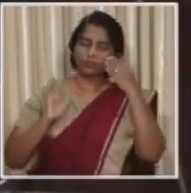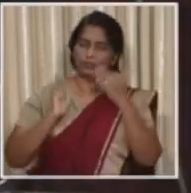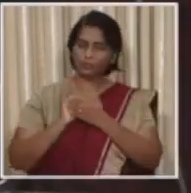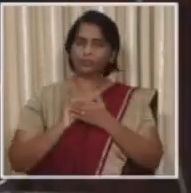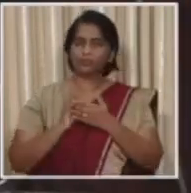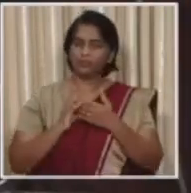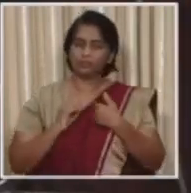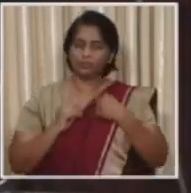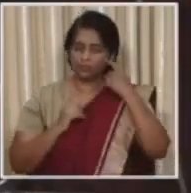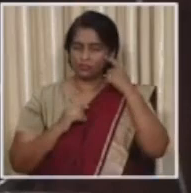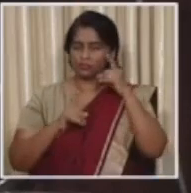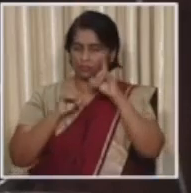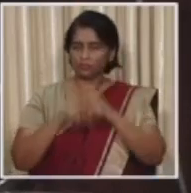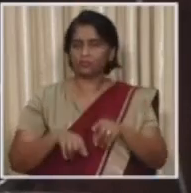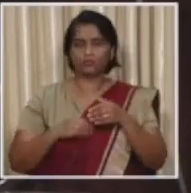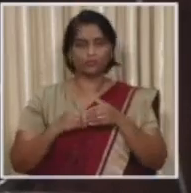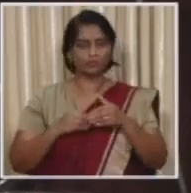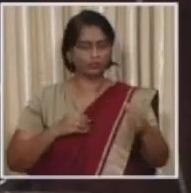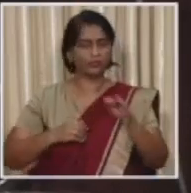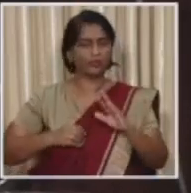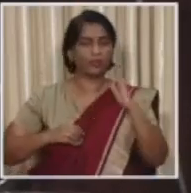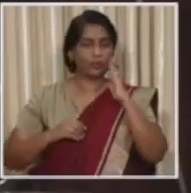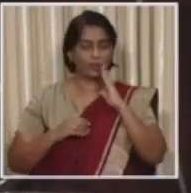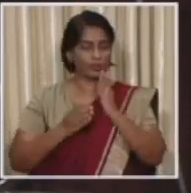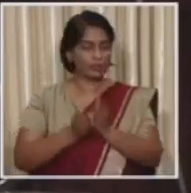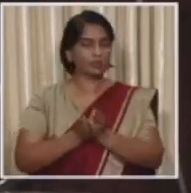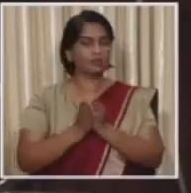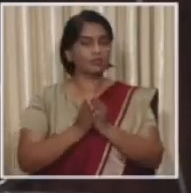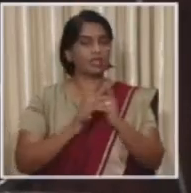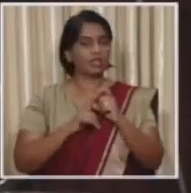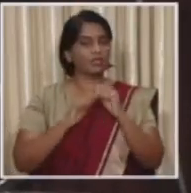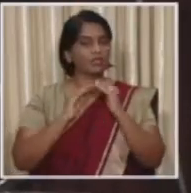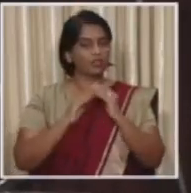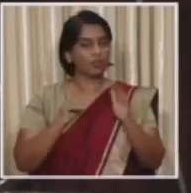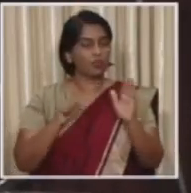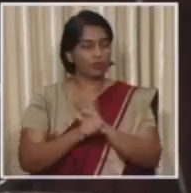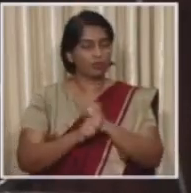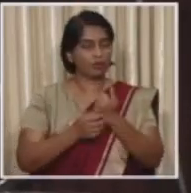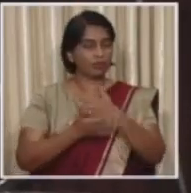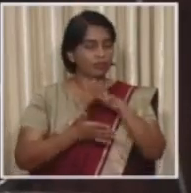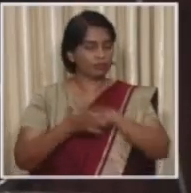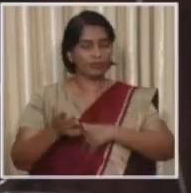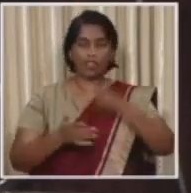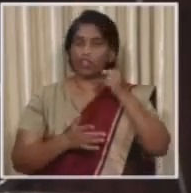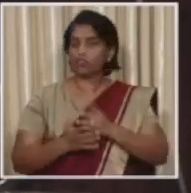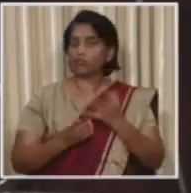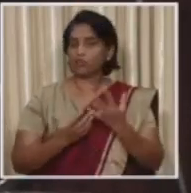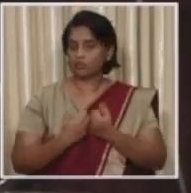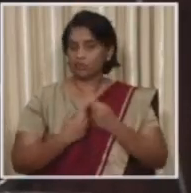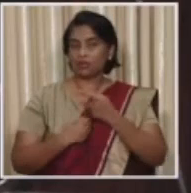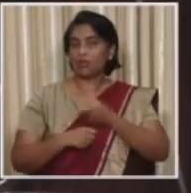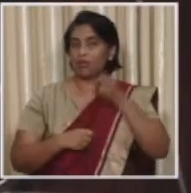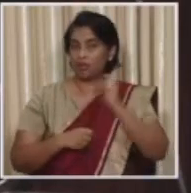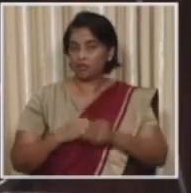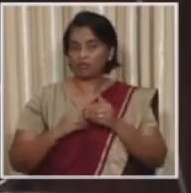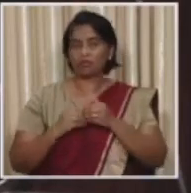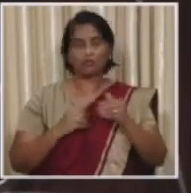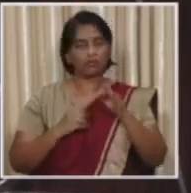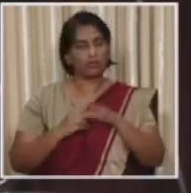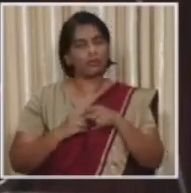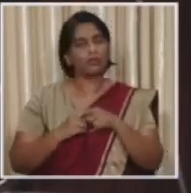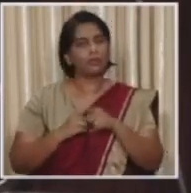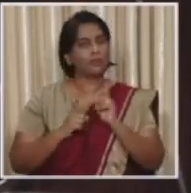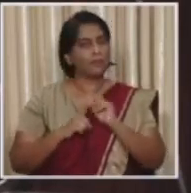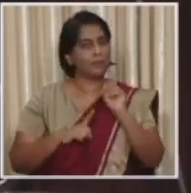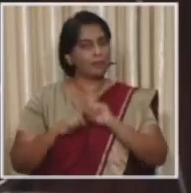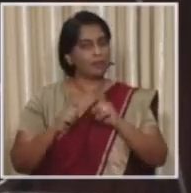හිතන විදියට එතන මෙතන තිබෙනවා විදේශ සම්පත් දෙපාර්තමේන්තුවේ පූර්ව ලිඛිත අනුමැතියක් අවශ්‍යයි කියලා අපි හිතනවා. ඒ අනුමැතිය යටතේ වුණත්